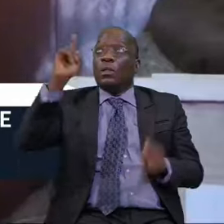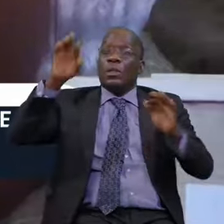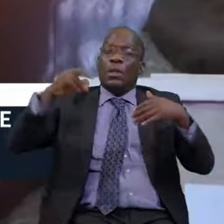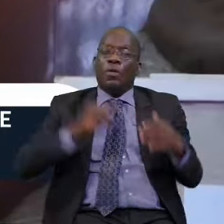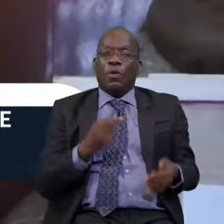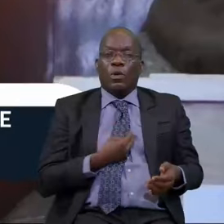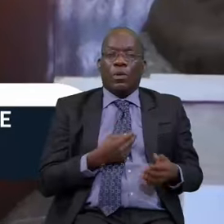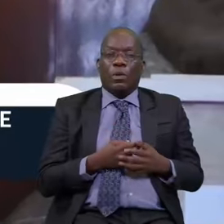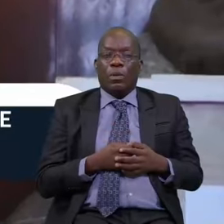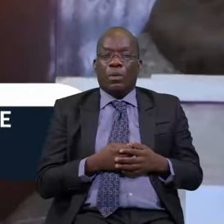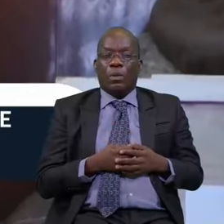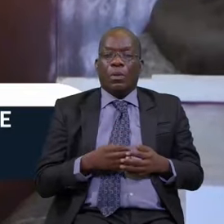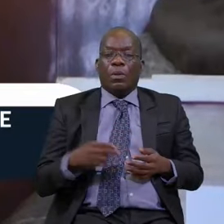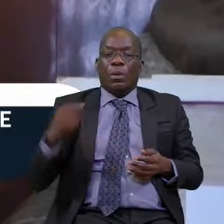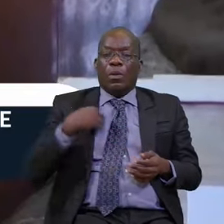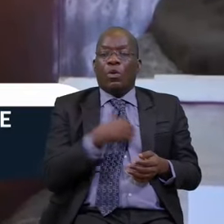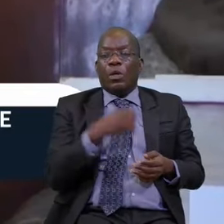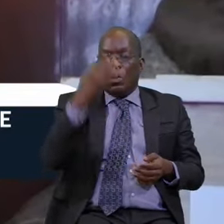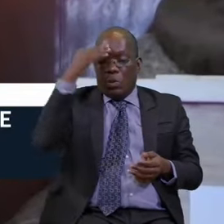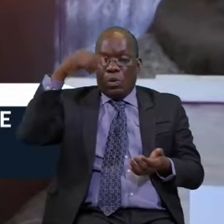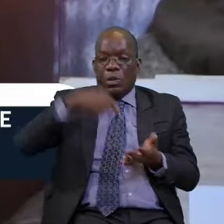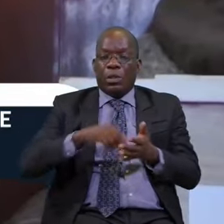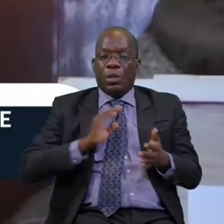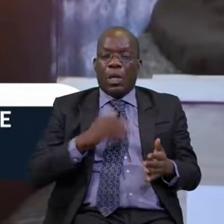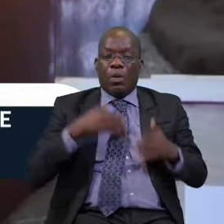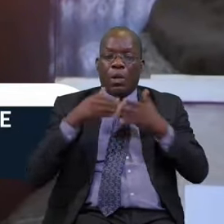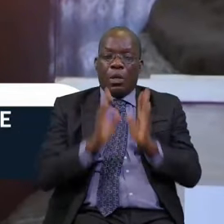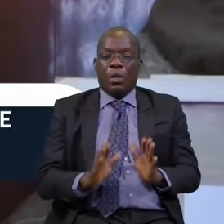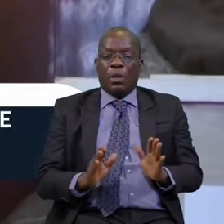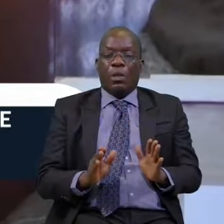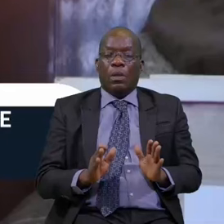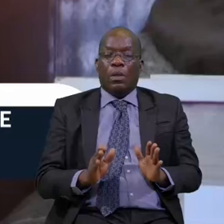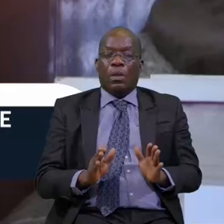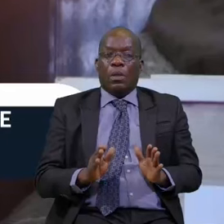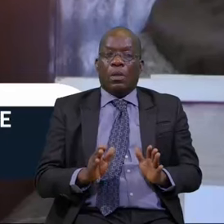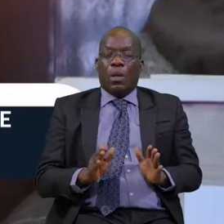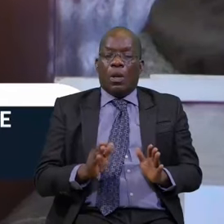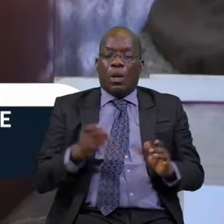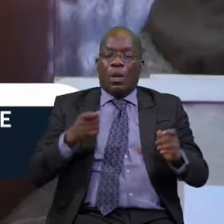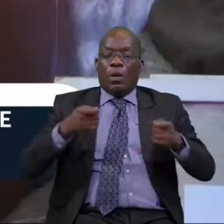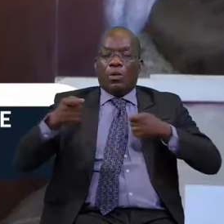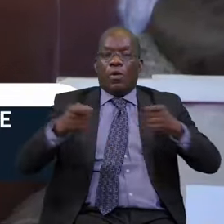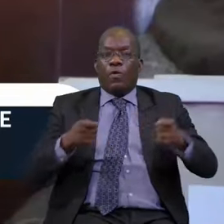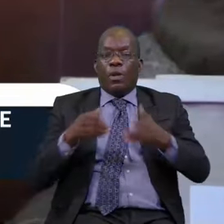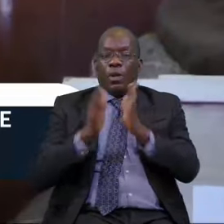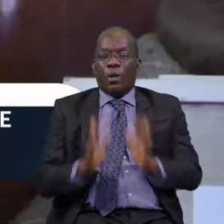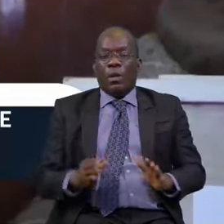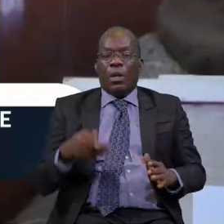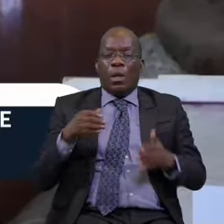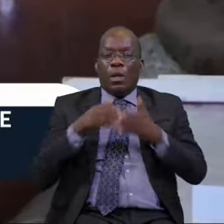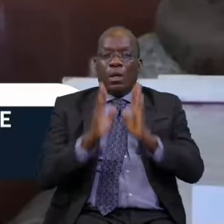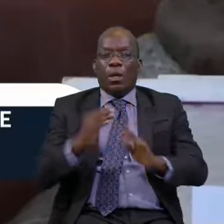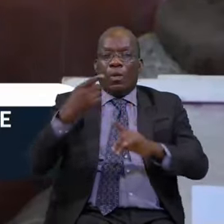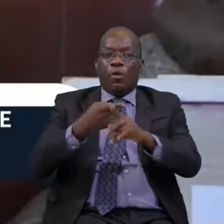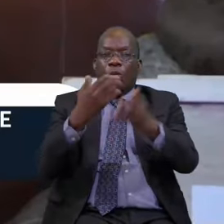donnés, nous savons que voici notre dirigeant, le dirigeant souverain, le dirigeant du ciel. Nous